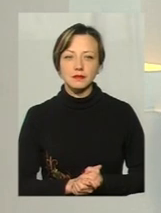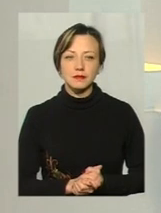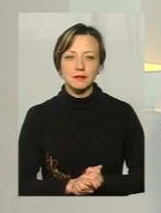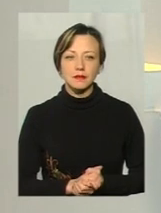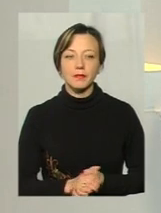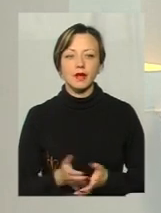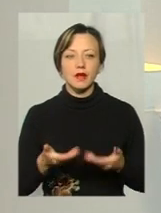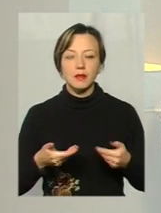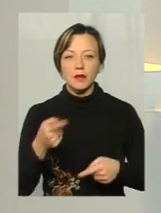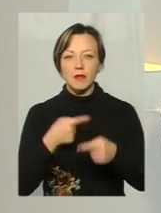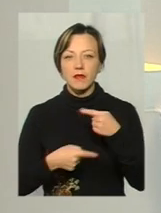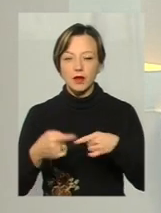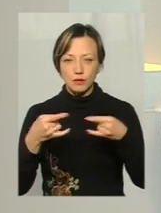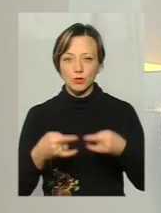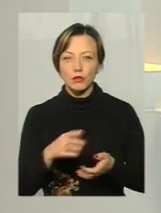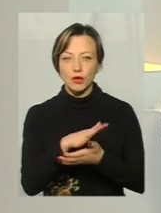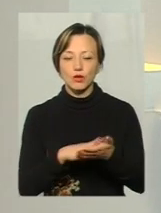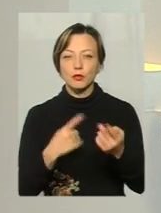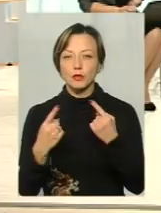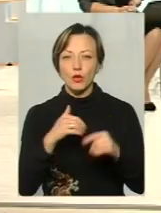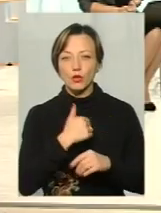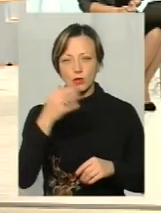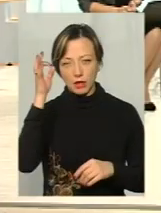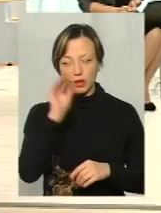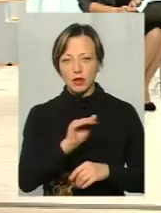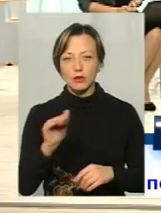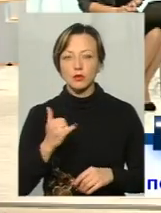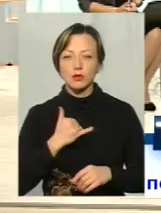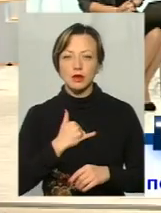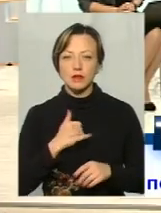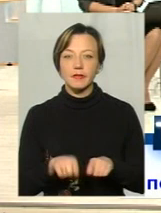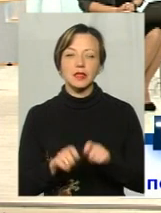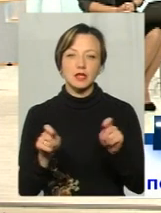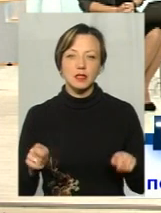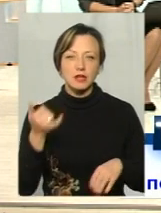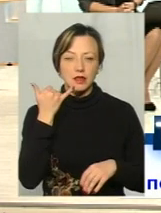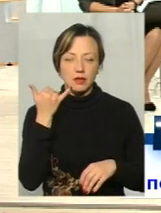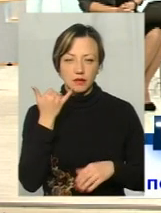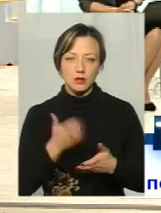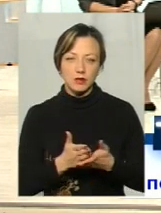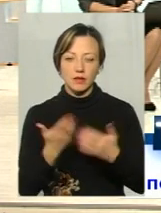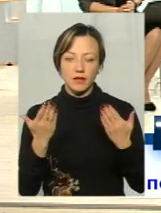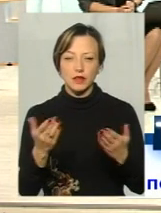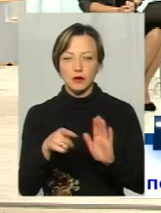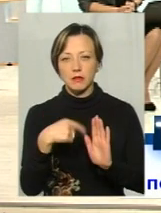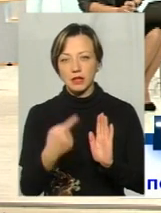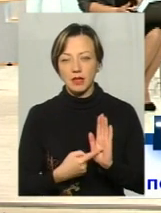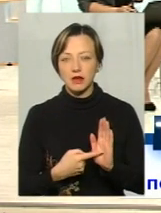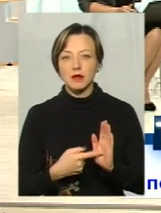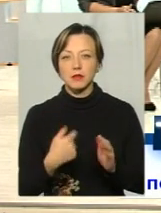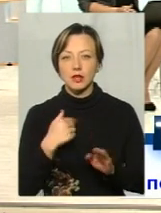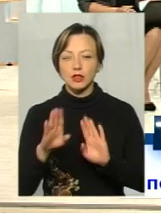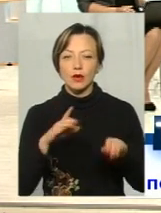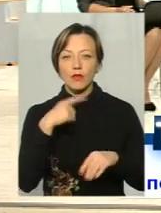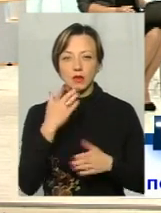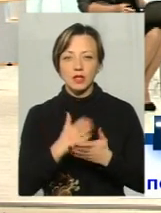Ми повертаємося у студію, продовжуємо розмову. Хочу нагадати, що в нас відкриті телефонні лінії для ваших питань, і мені режисер